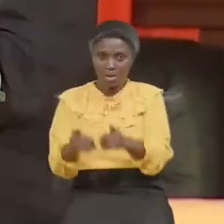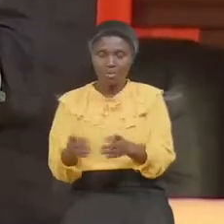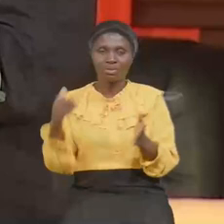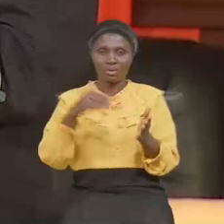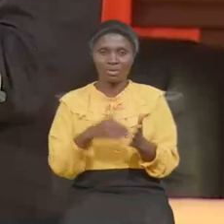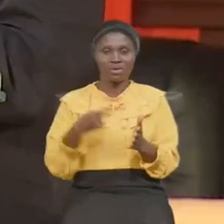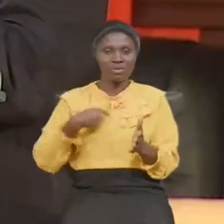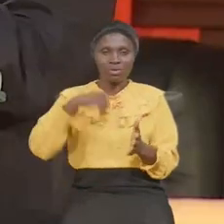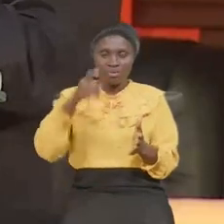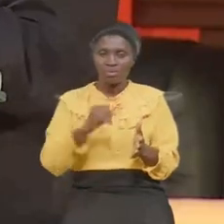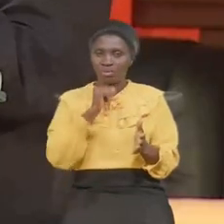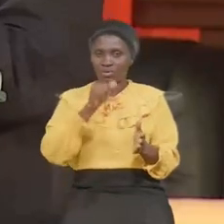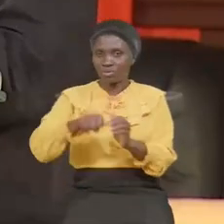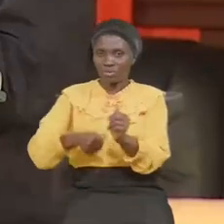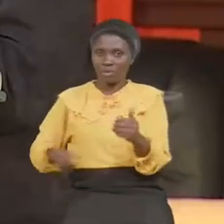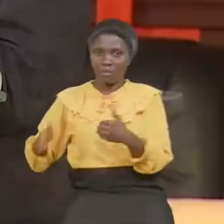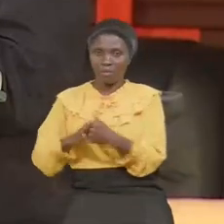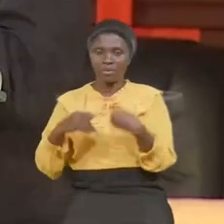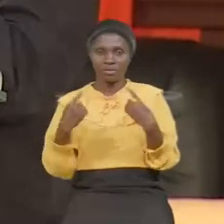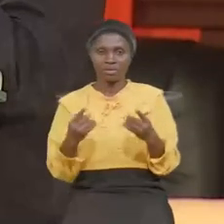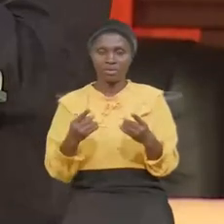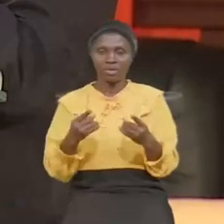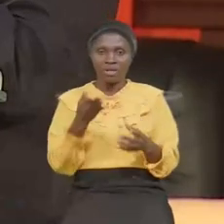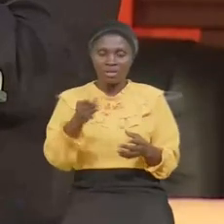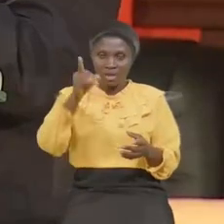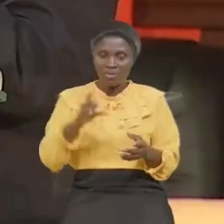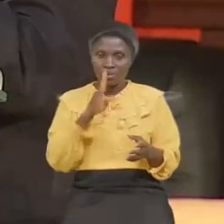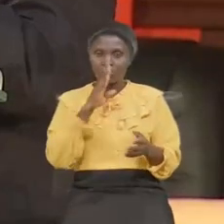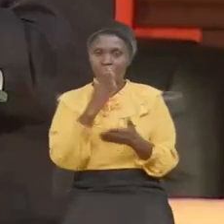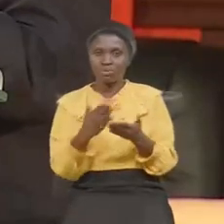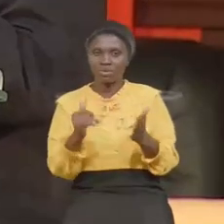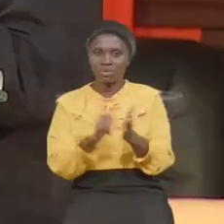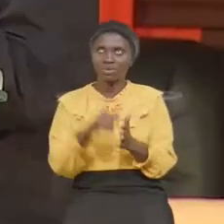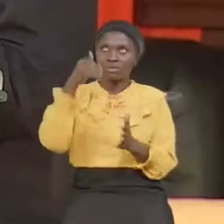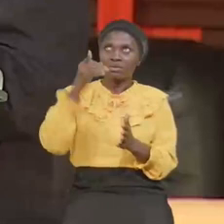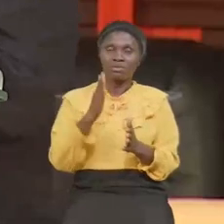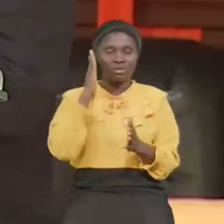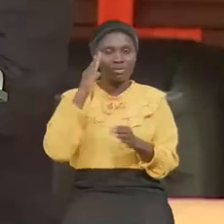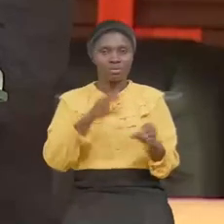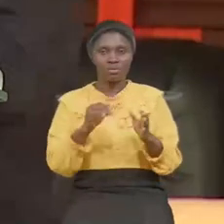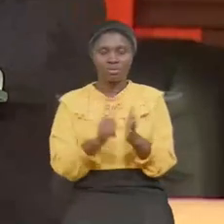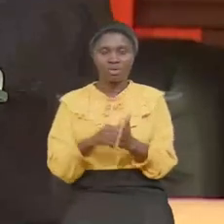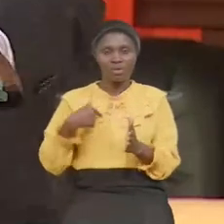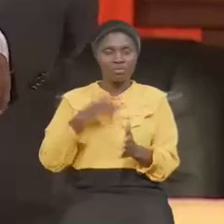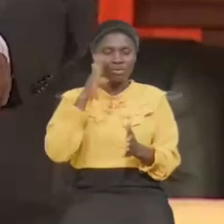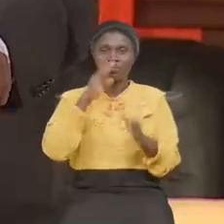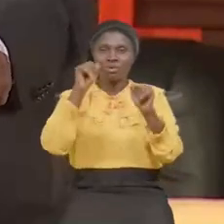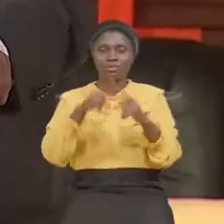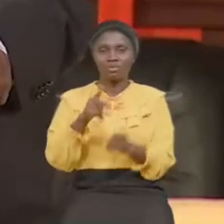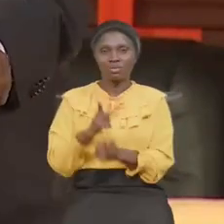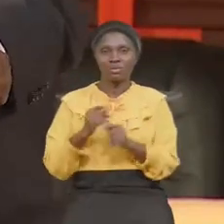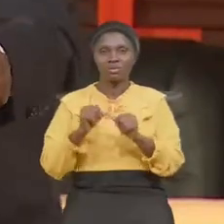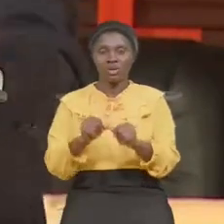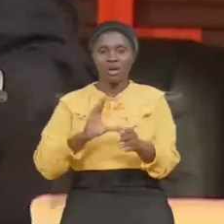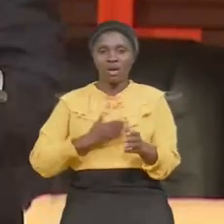plus faire marche arrière. Il faut quelque chose que Dieu fera pour maintenir notre dignité.